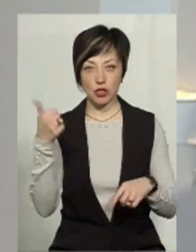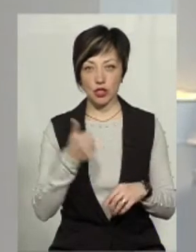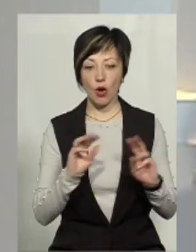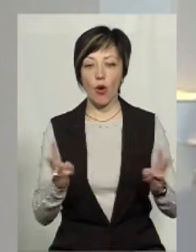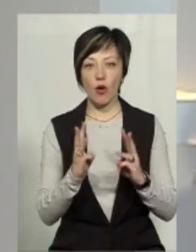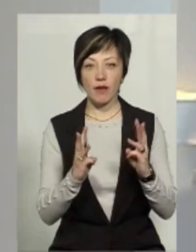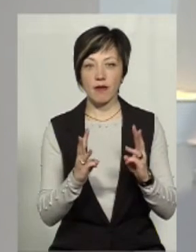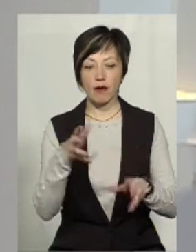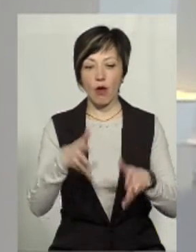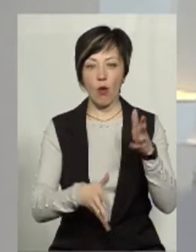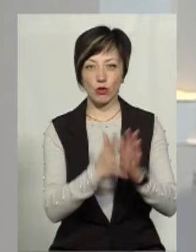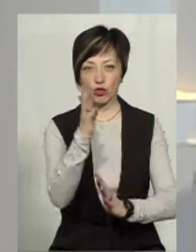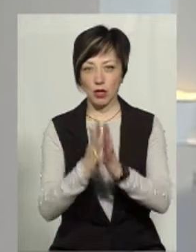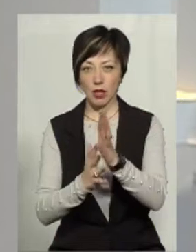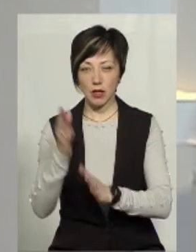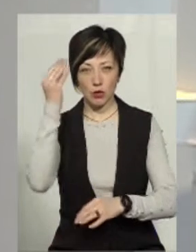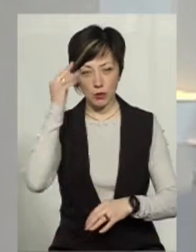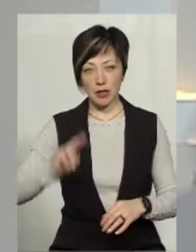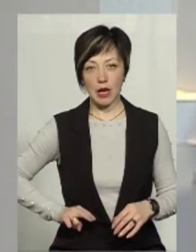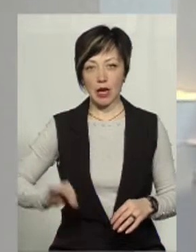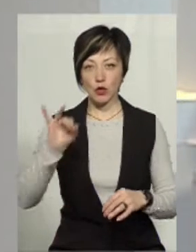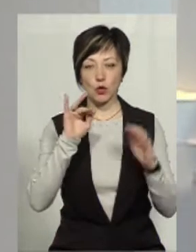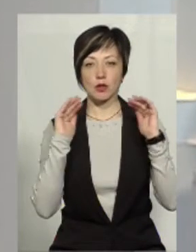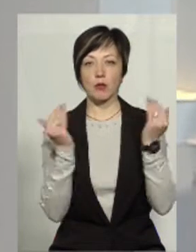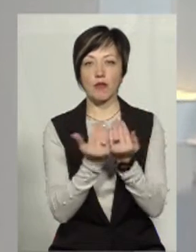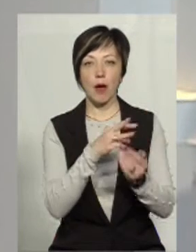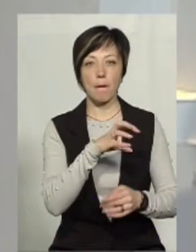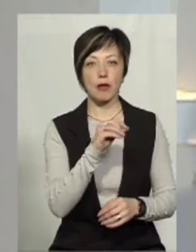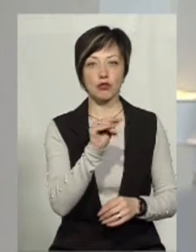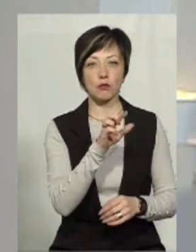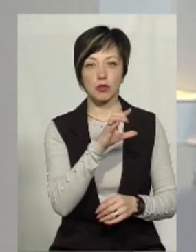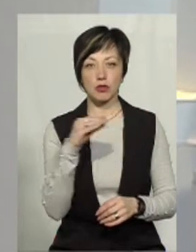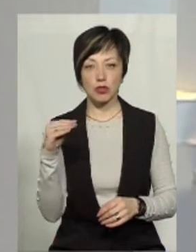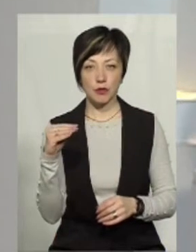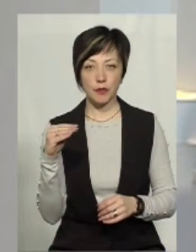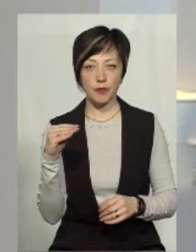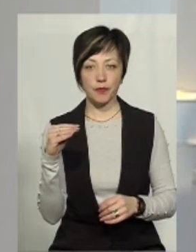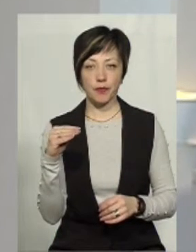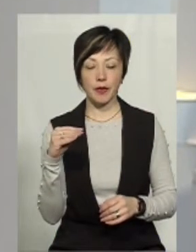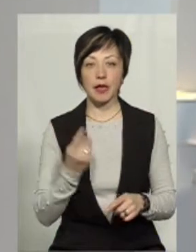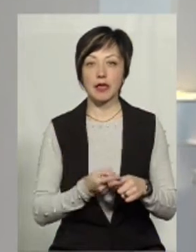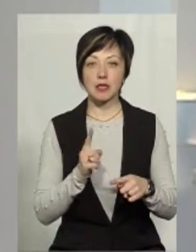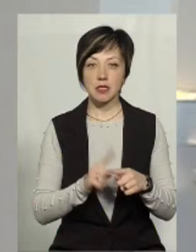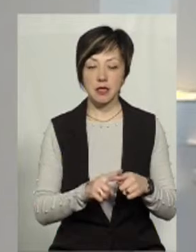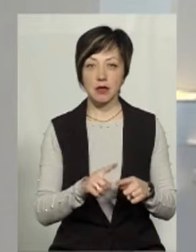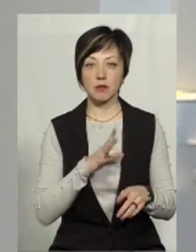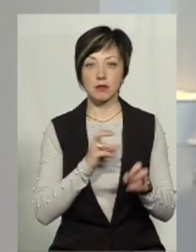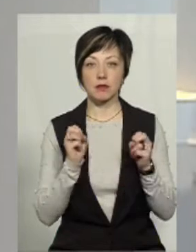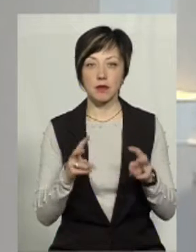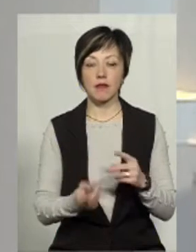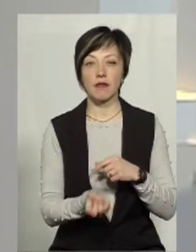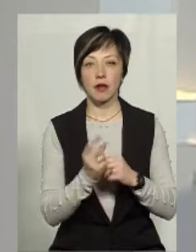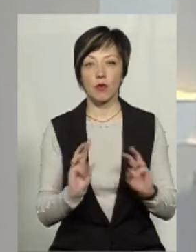На думку директора Державного історико-культурного заповідника Межибіж Олега Погорільця, це становило